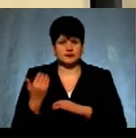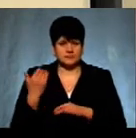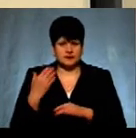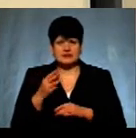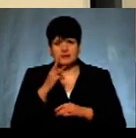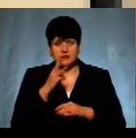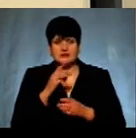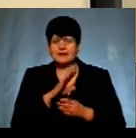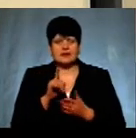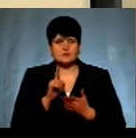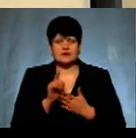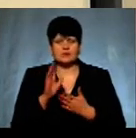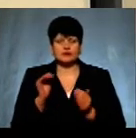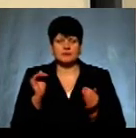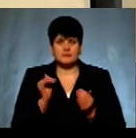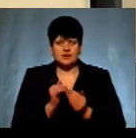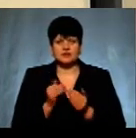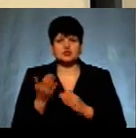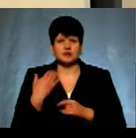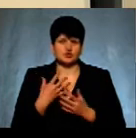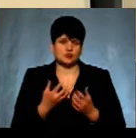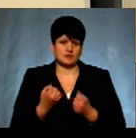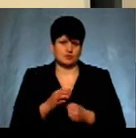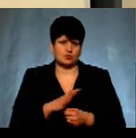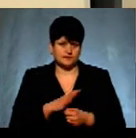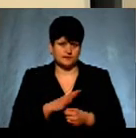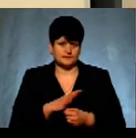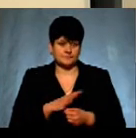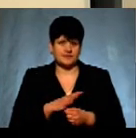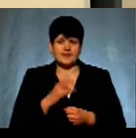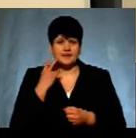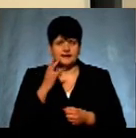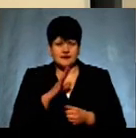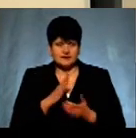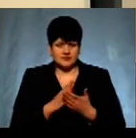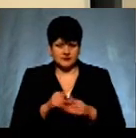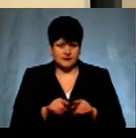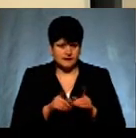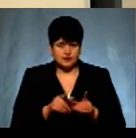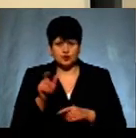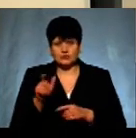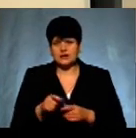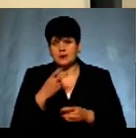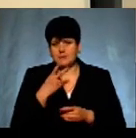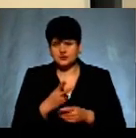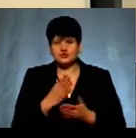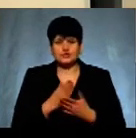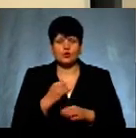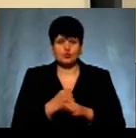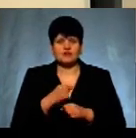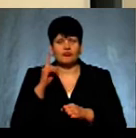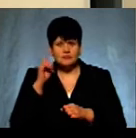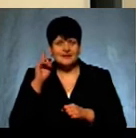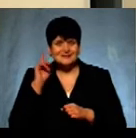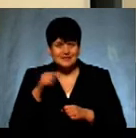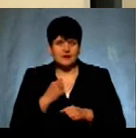не повинна бути нижчою, ніж ту, яка людина отримала. Хоча не завжди так трапляється, і якщо людина бачить, що є робота, яку вона вміє, знає робити,